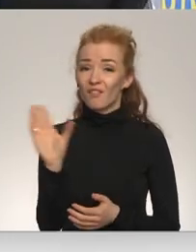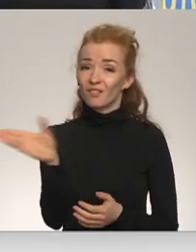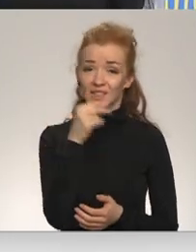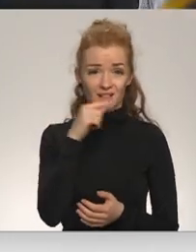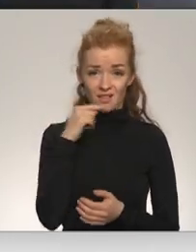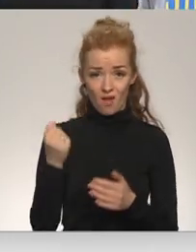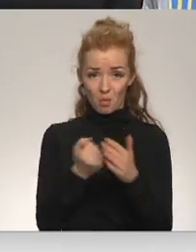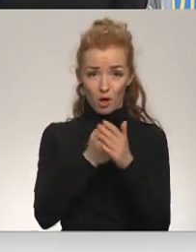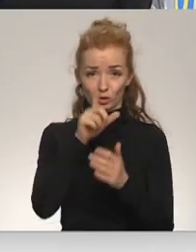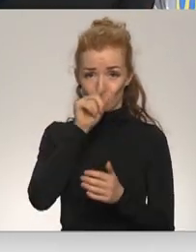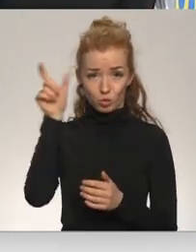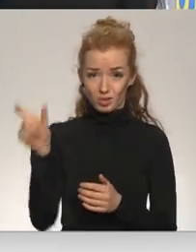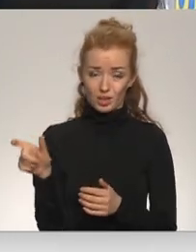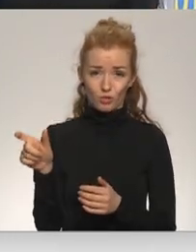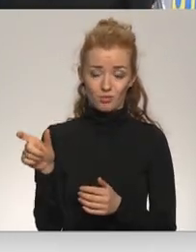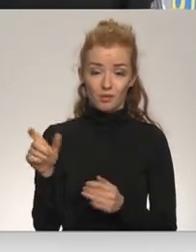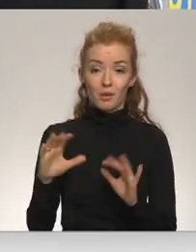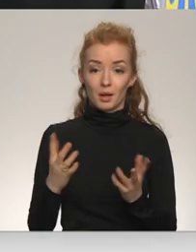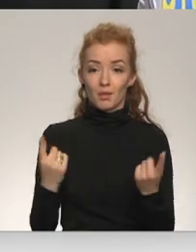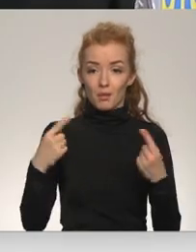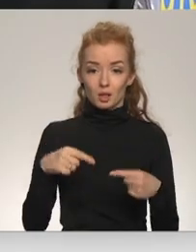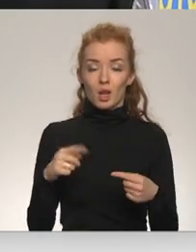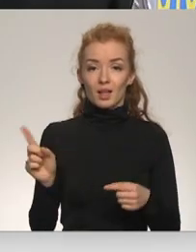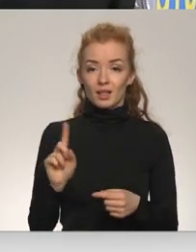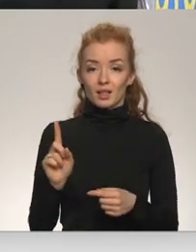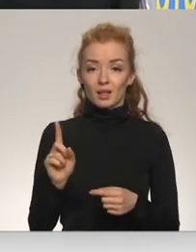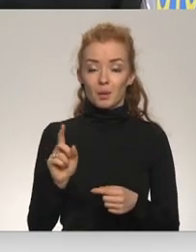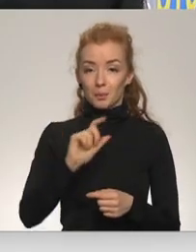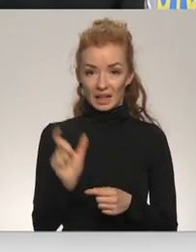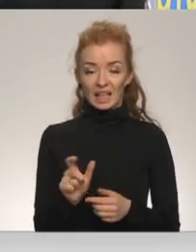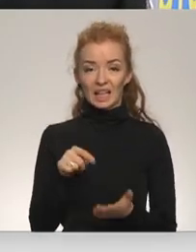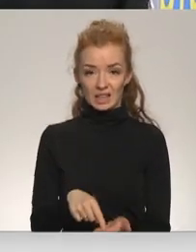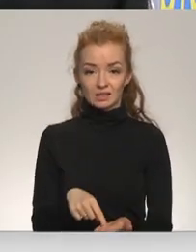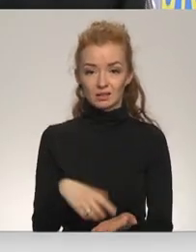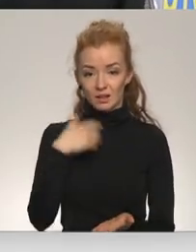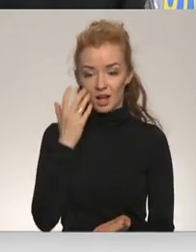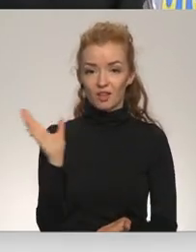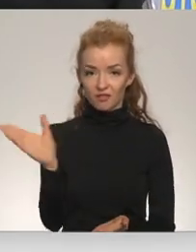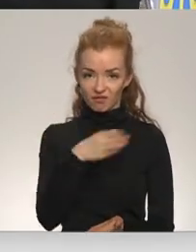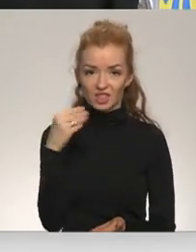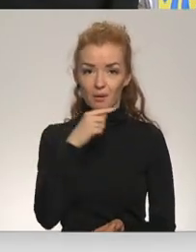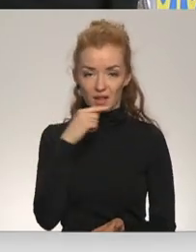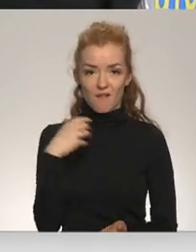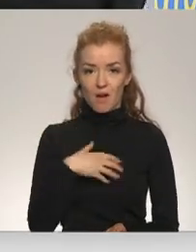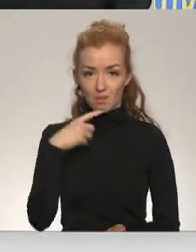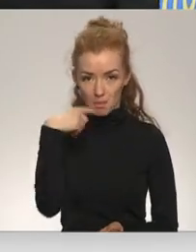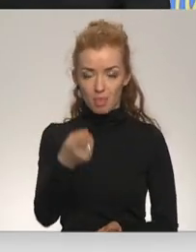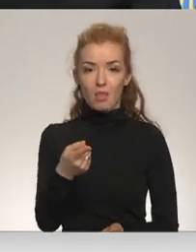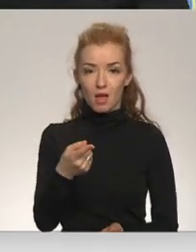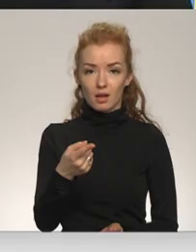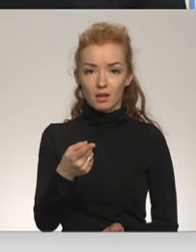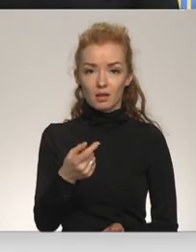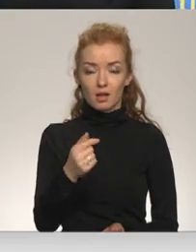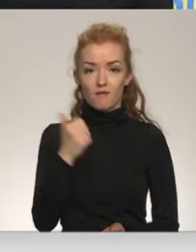un ne šeit, ne Krievijā. Ja? Bet šobrīd ir brīdis, kad visiem krieviem vajag pateikt, ja? Ka viņi